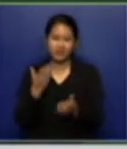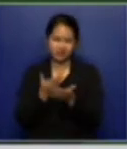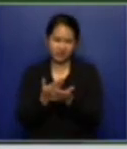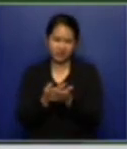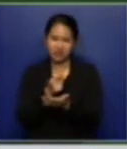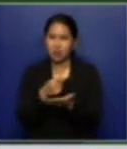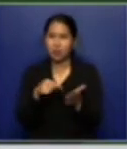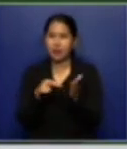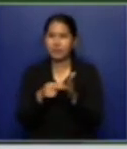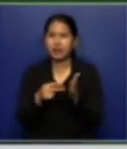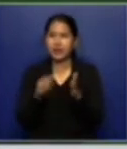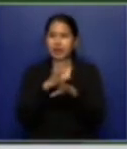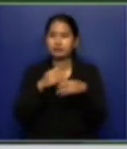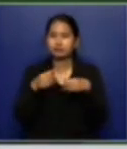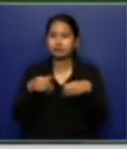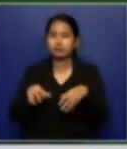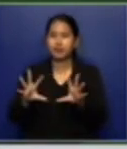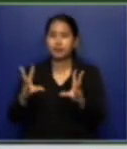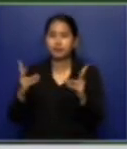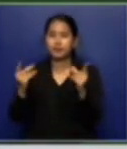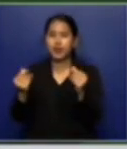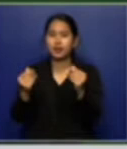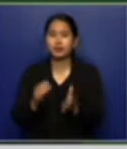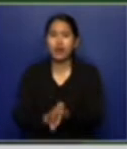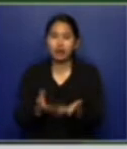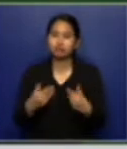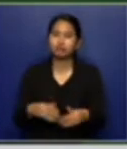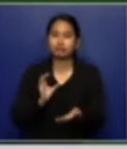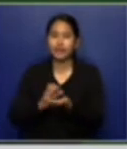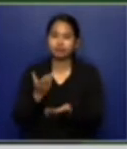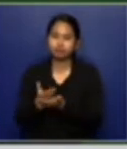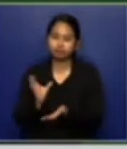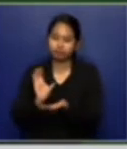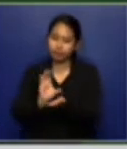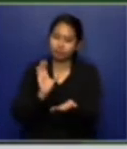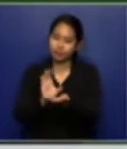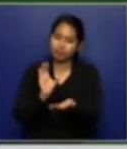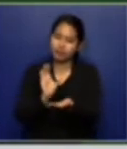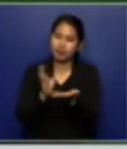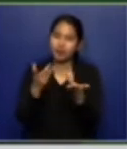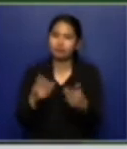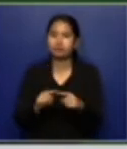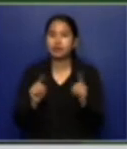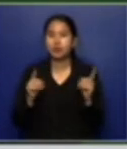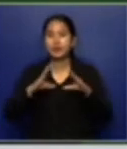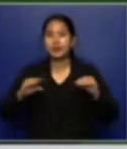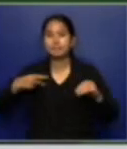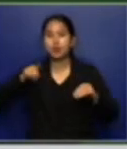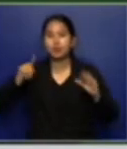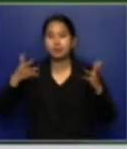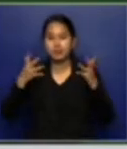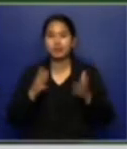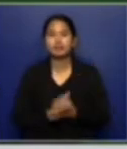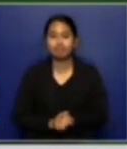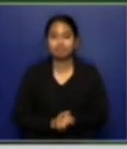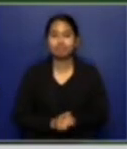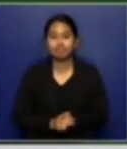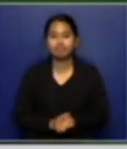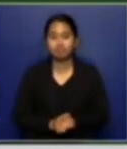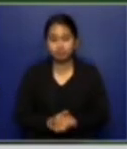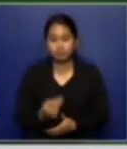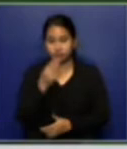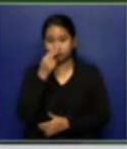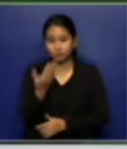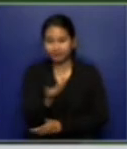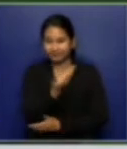การตำน้ำพริกละลายแม่น้ำค่ะใส่ลงไปเท่าไหร่ก็ไม่เห็นผลขอสไลด์แผ่นที่2ค่ะค่ะอันนี้นะคะจาก